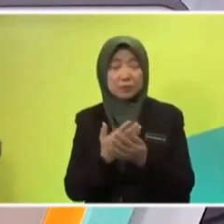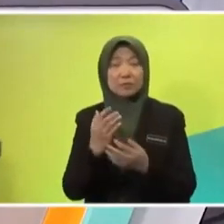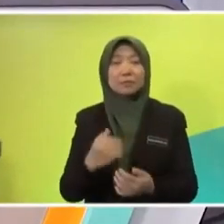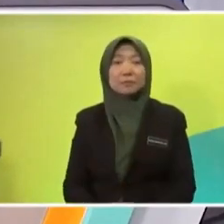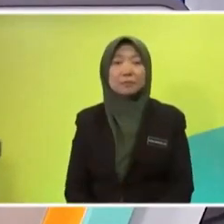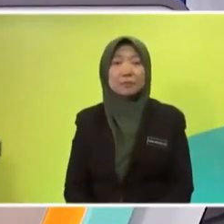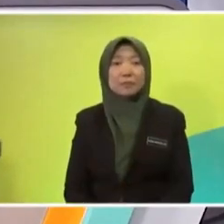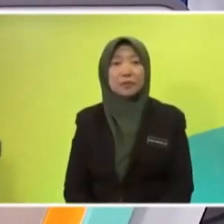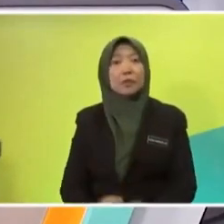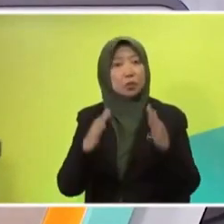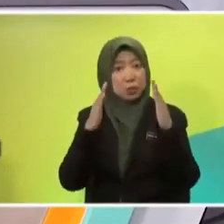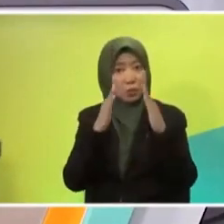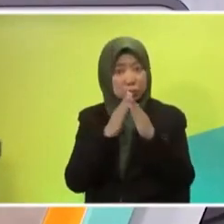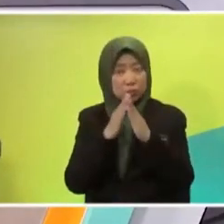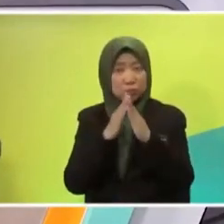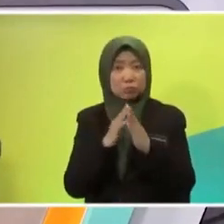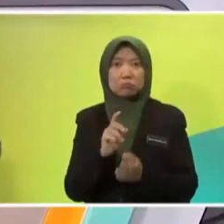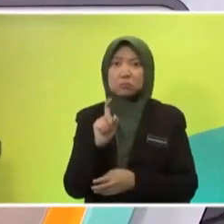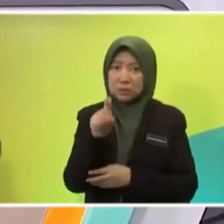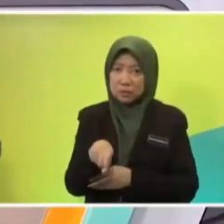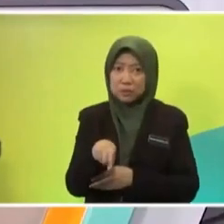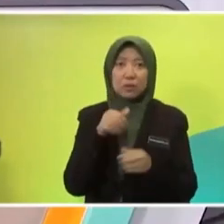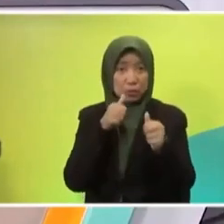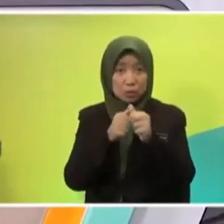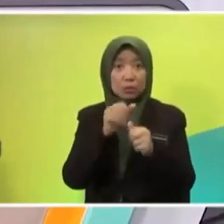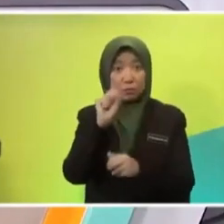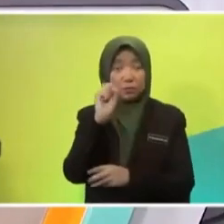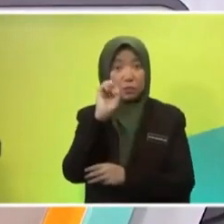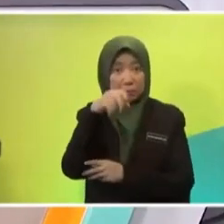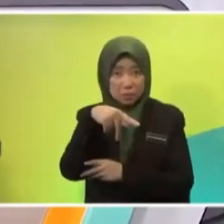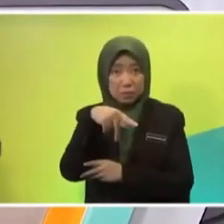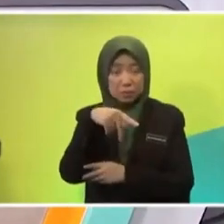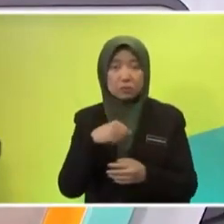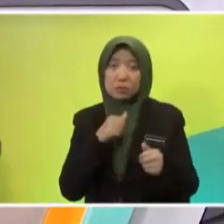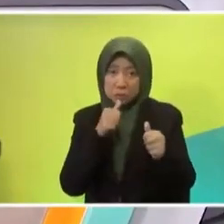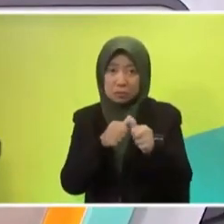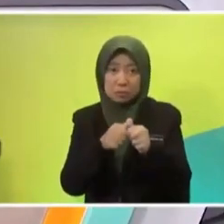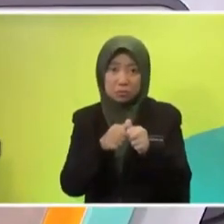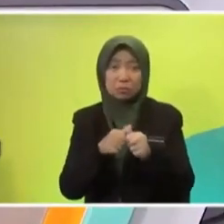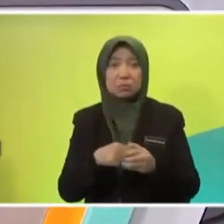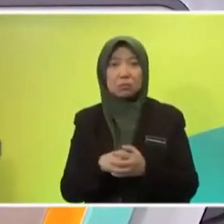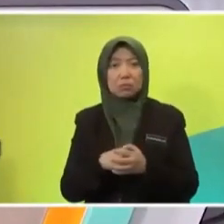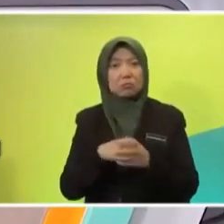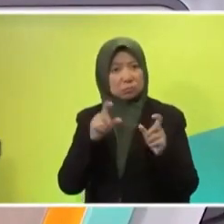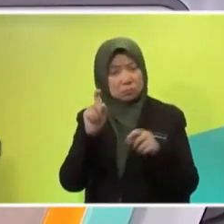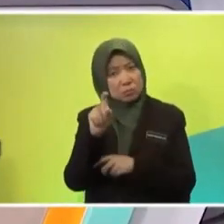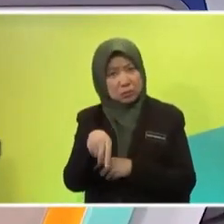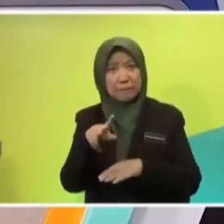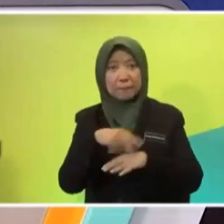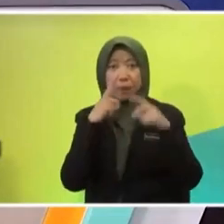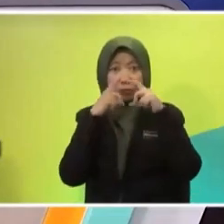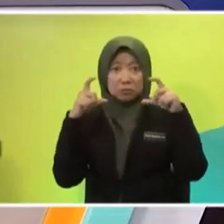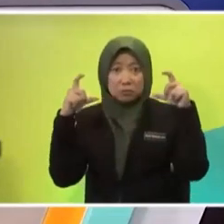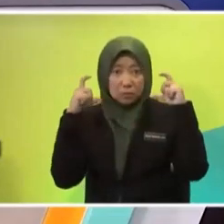di rumah juga sentiasa mengamalkan SOP yang telah pun ditetapkan. Pakai pelitup muka ya kalau nak keluar